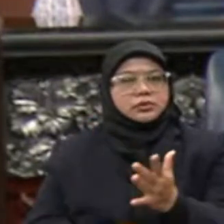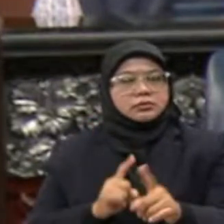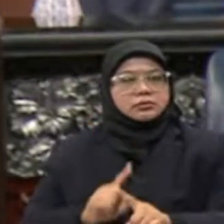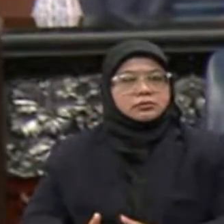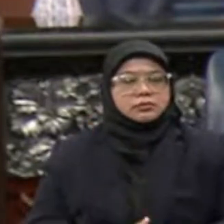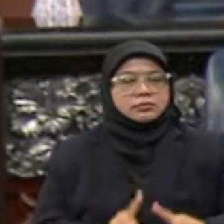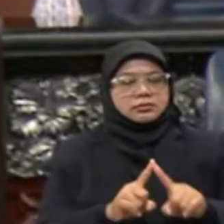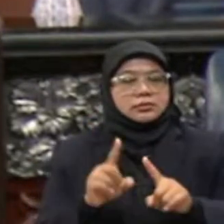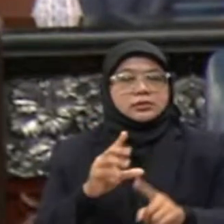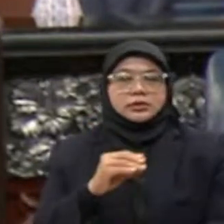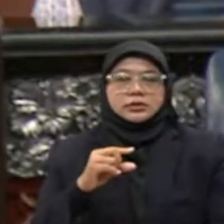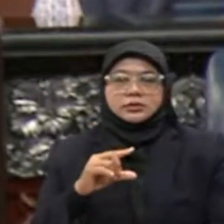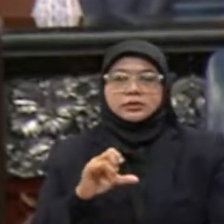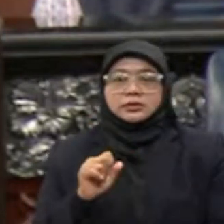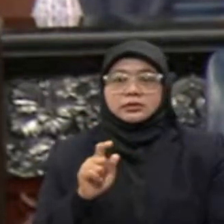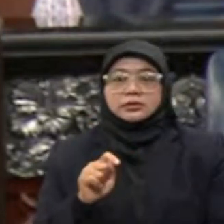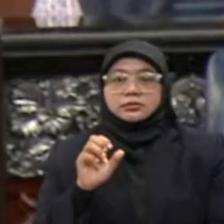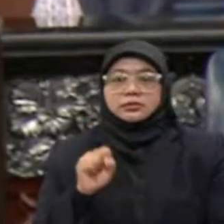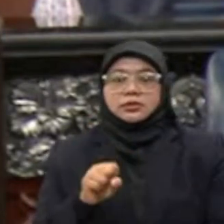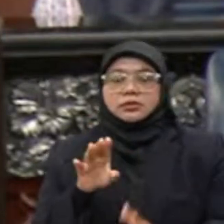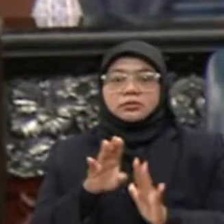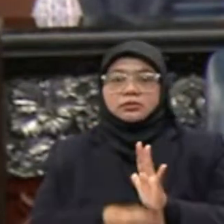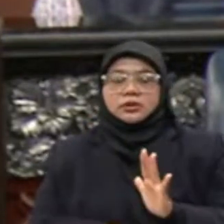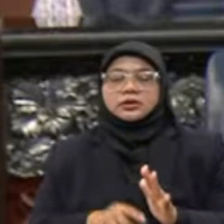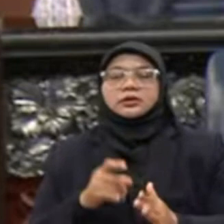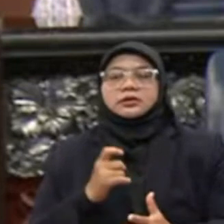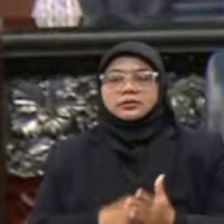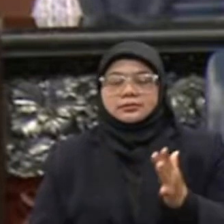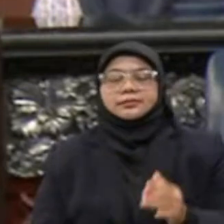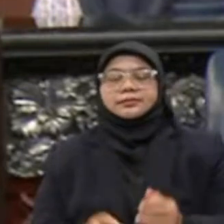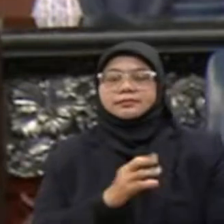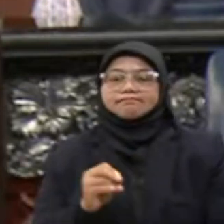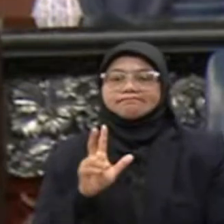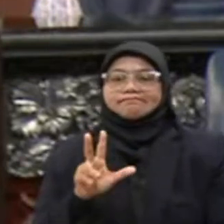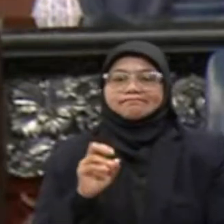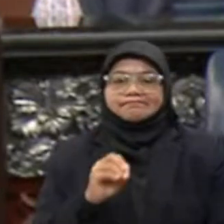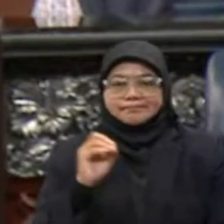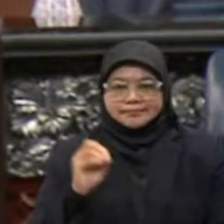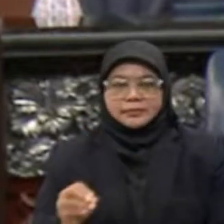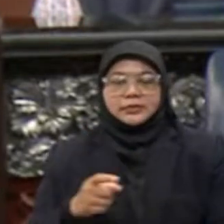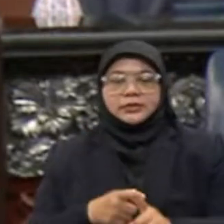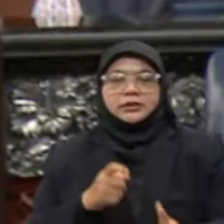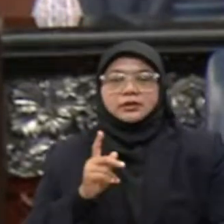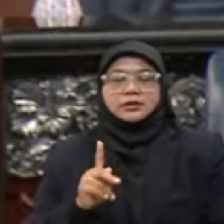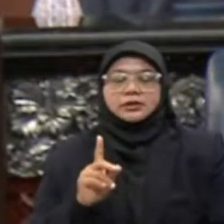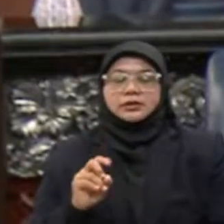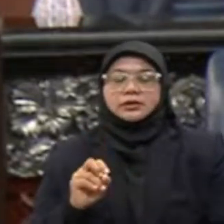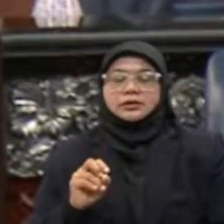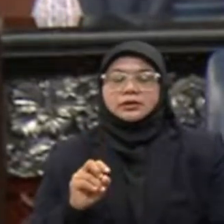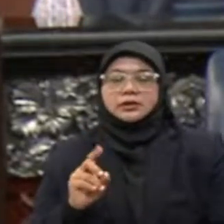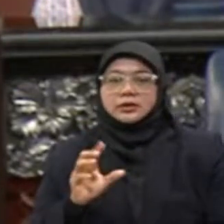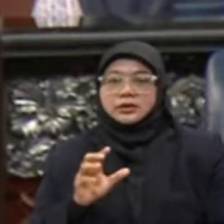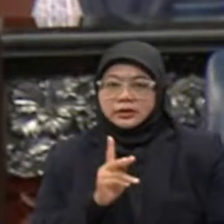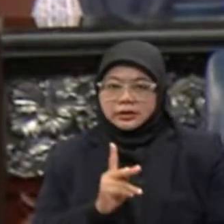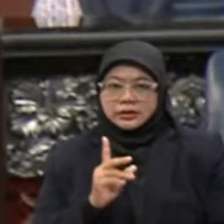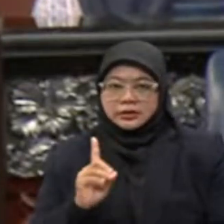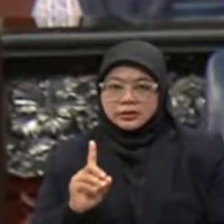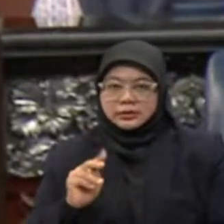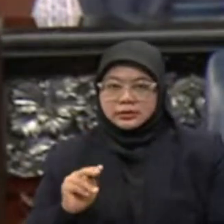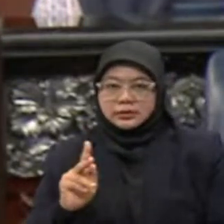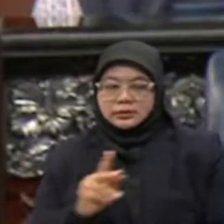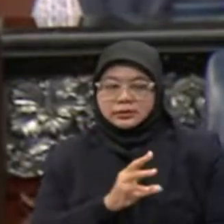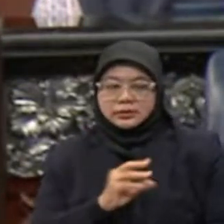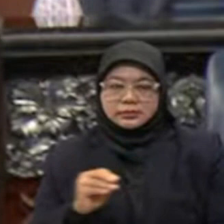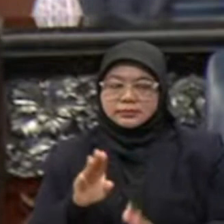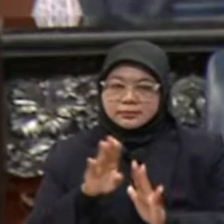macam-macam GST boleh mengurangkan kadar itu kadarnya dia adalah amat tinggi dan jst